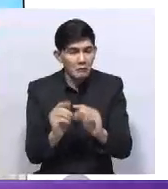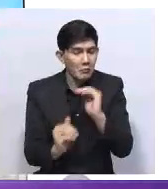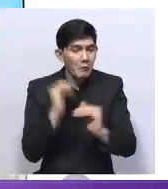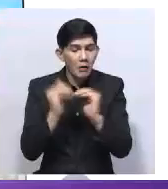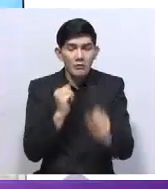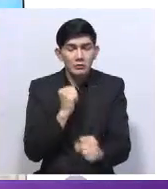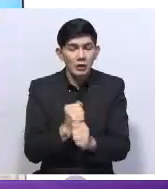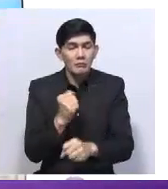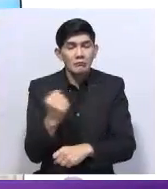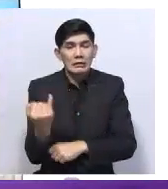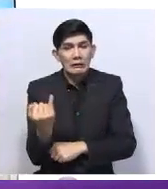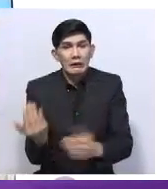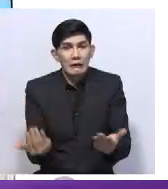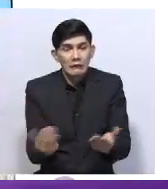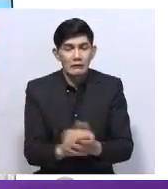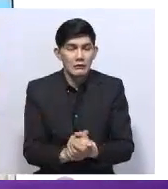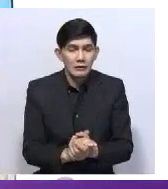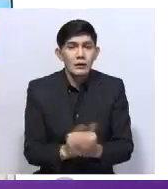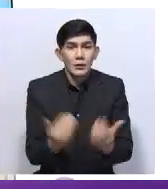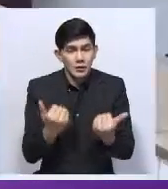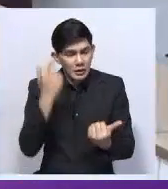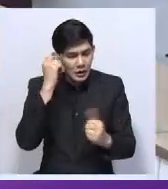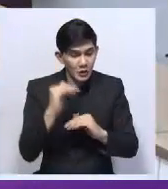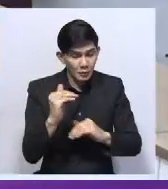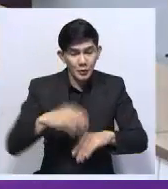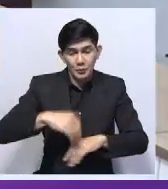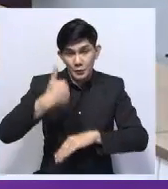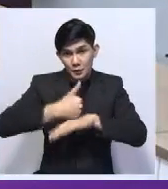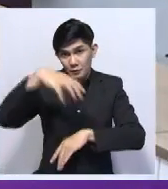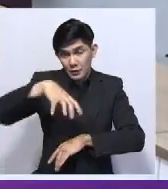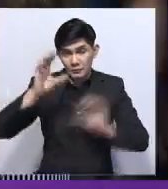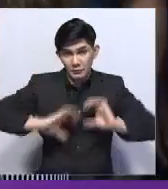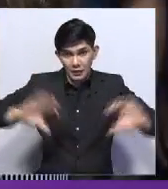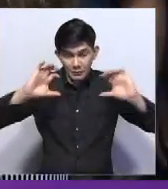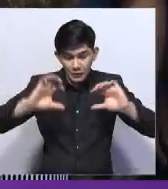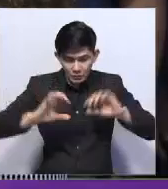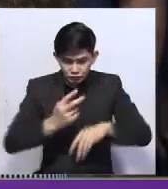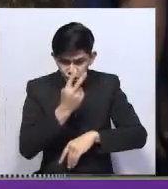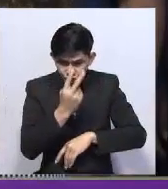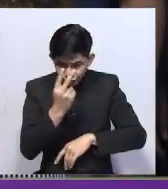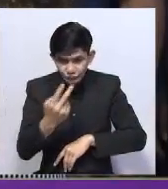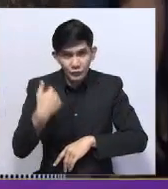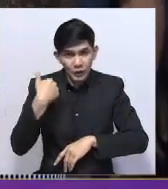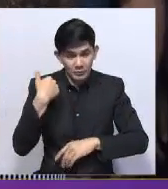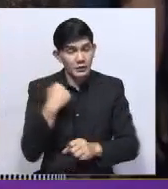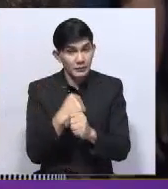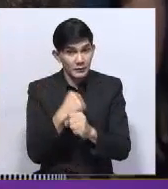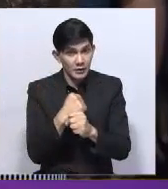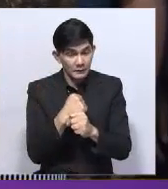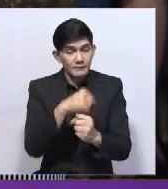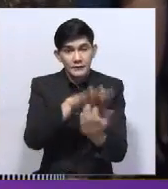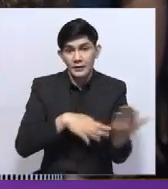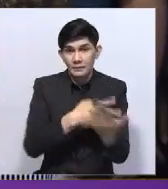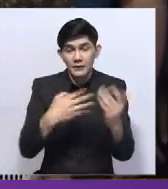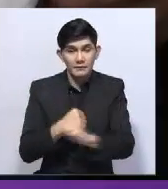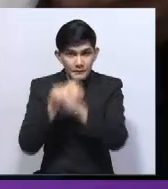ย่างมีประสิทธิภาพเท่าที่ควรจึงกำหนดให้หัวหน้าส่วนราชการต้องคอยสอดส่องดูแลในหน่วยงานมีมาตร